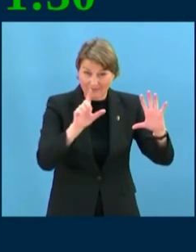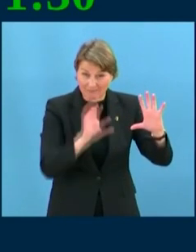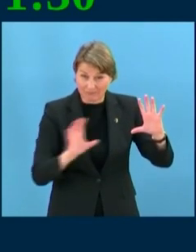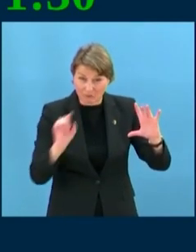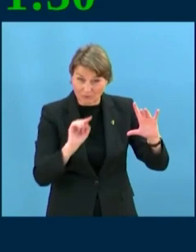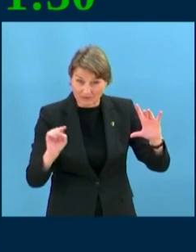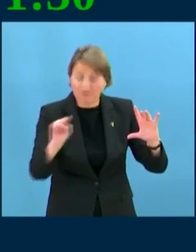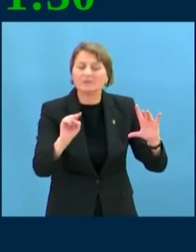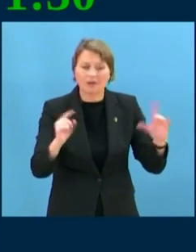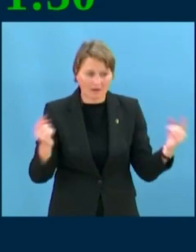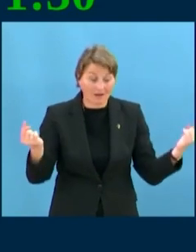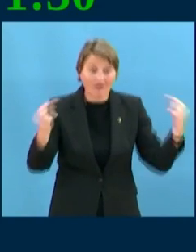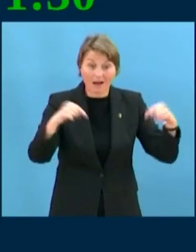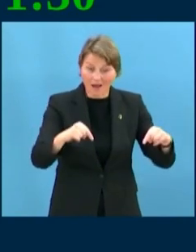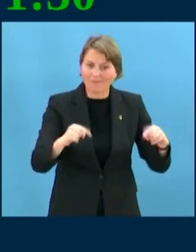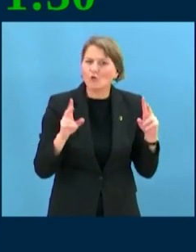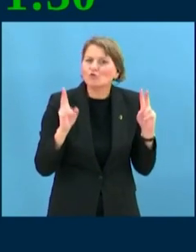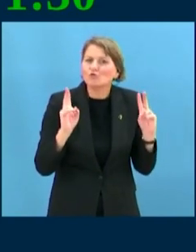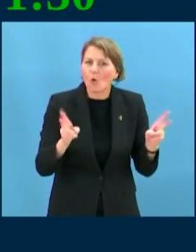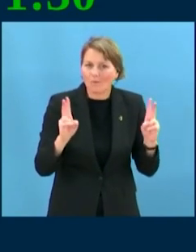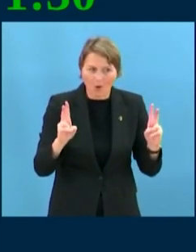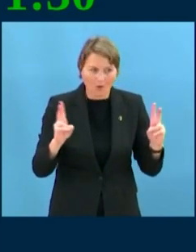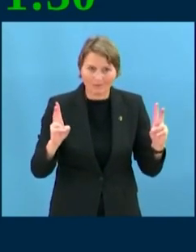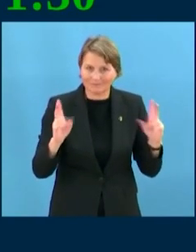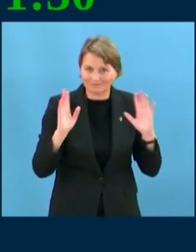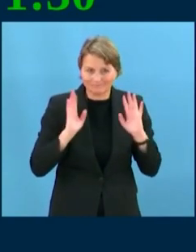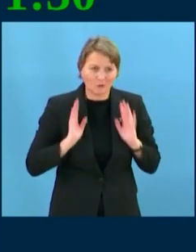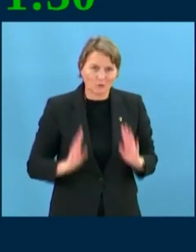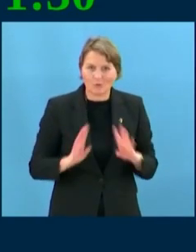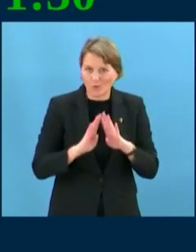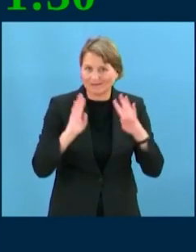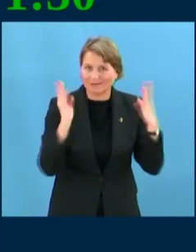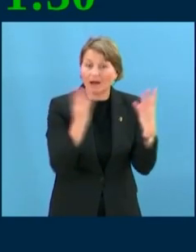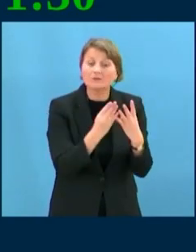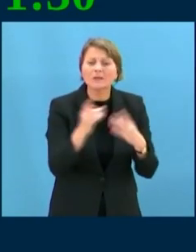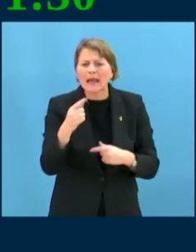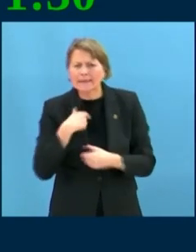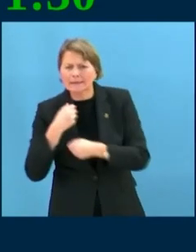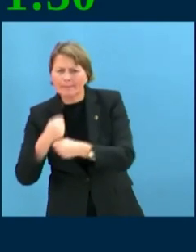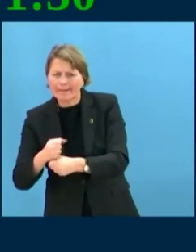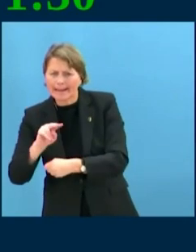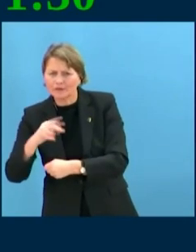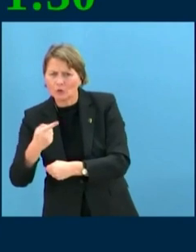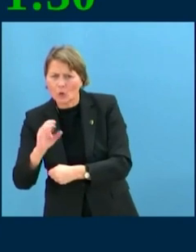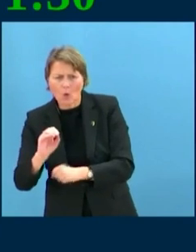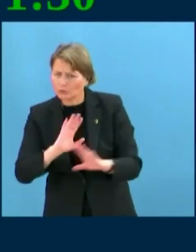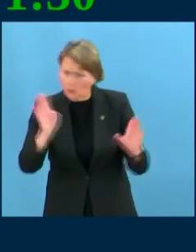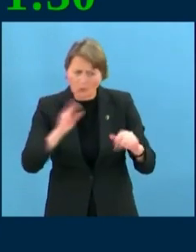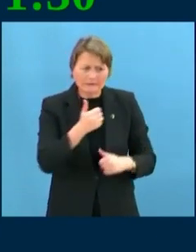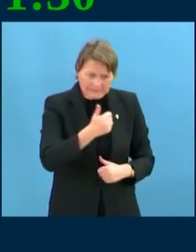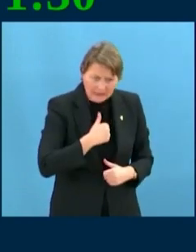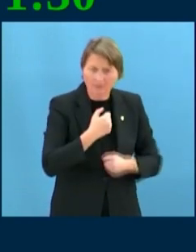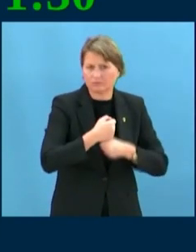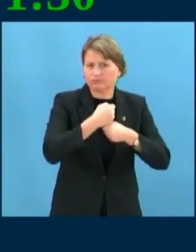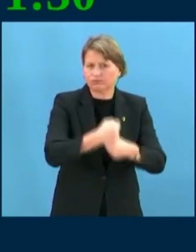temeli haline geldi birkaç hafta önce ilk kez 7i sosyokültürel bölgenin tamamından yerli